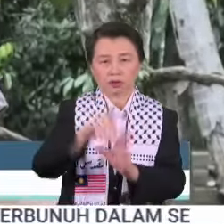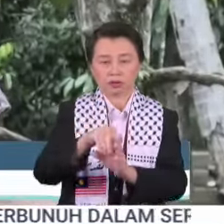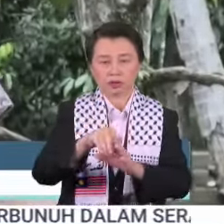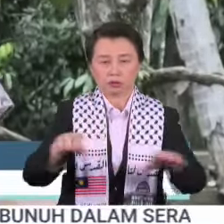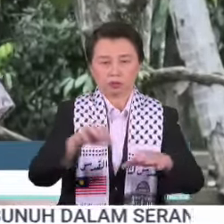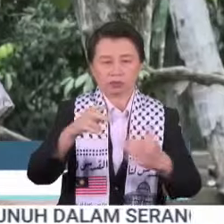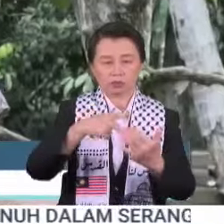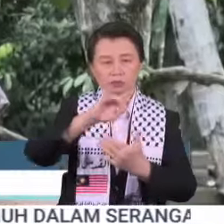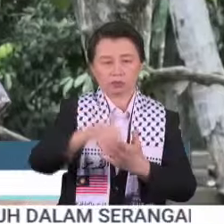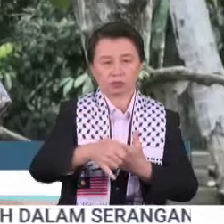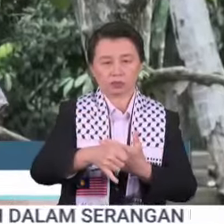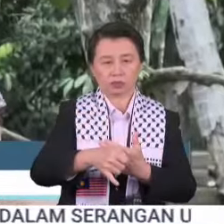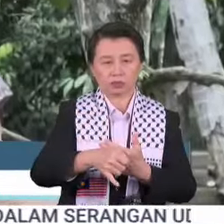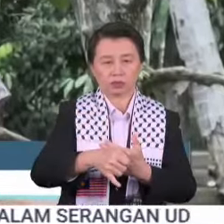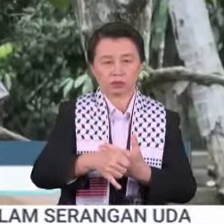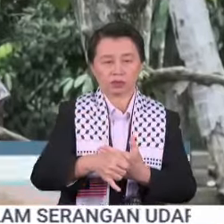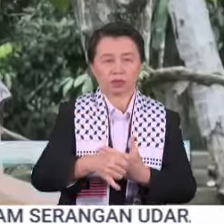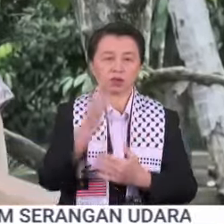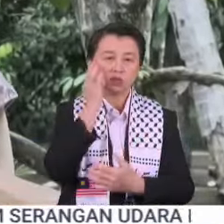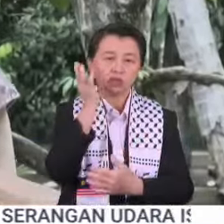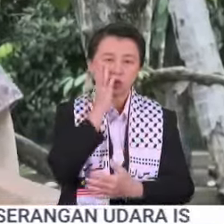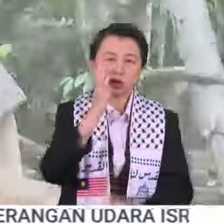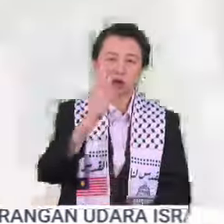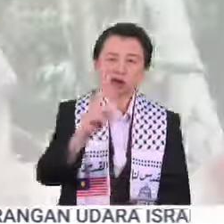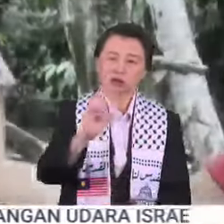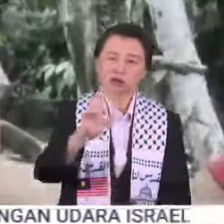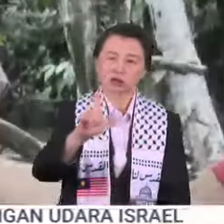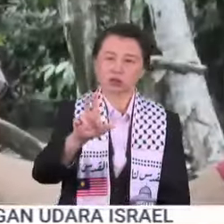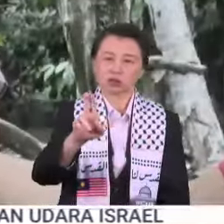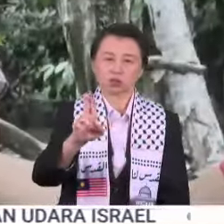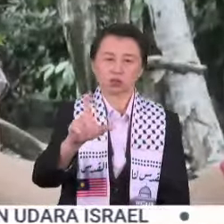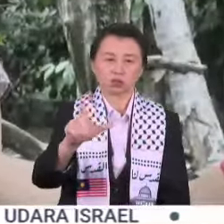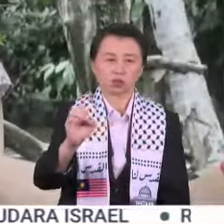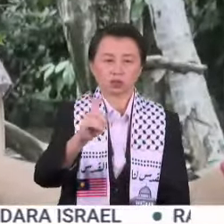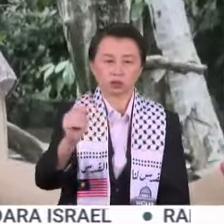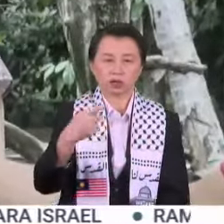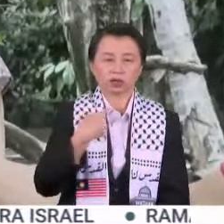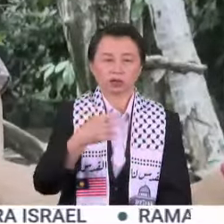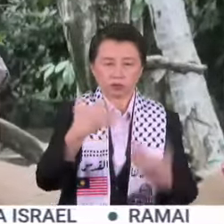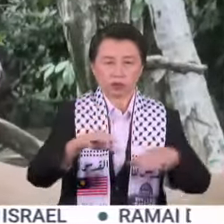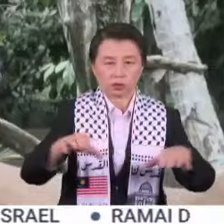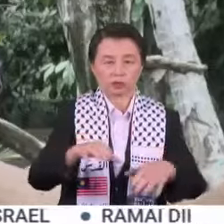mengusahakan projek tanam kelulut ni lah. Kita telah menghasilkan